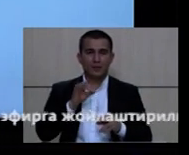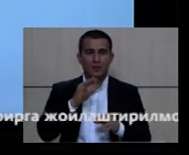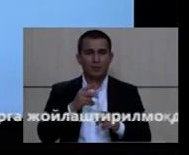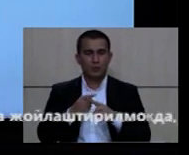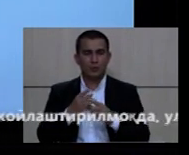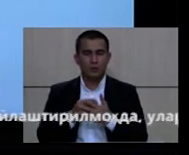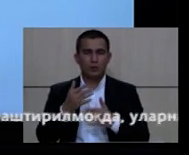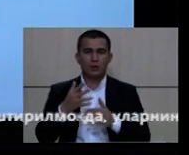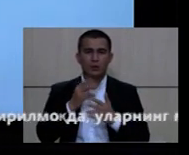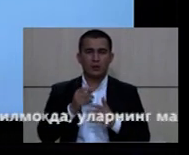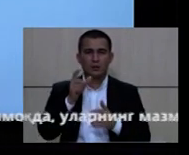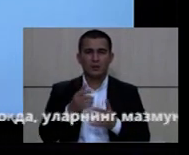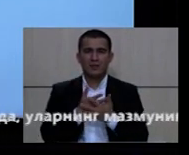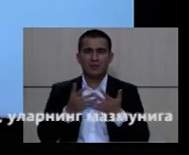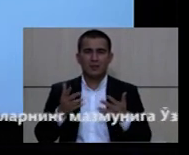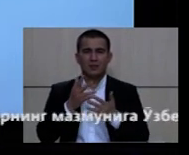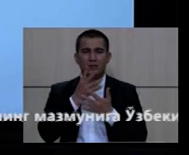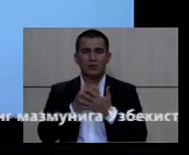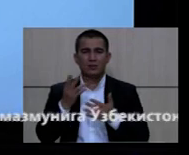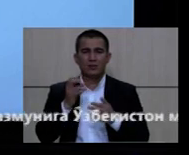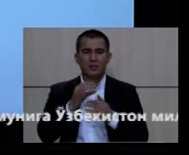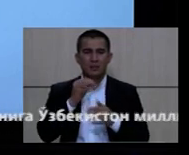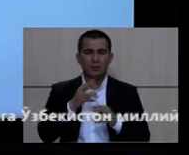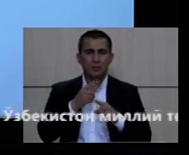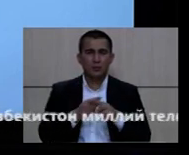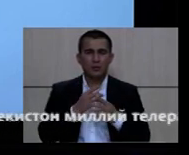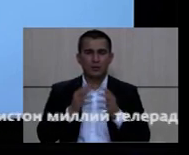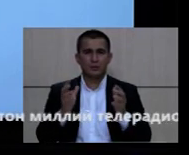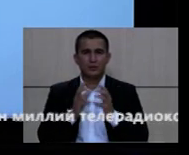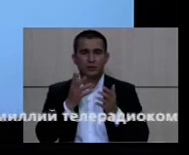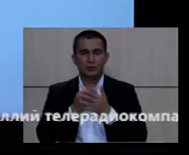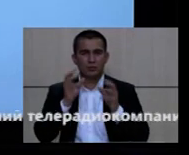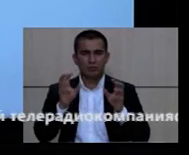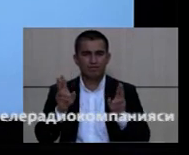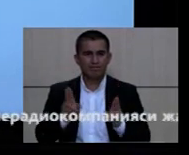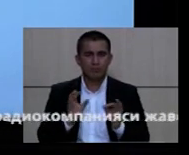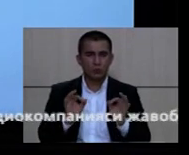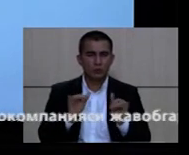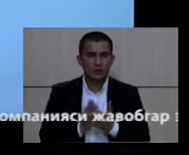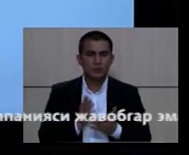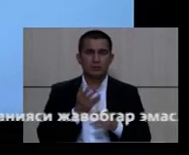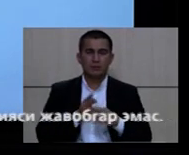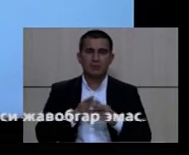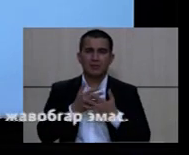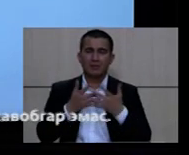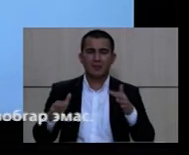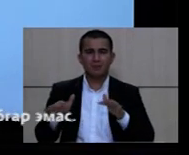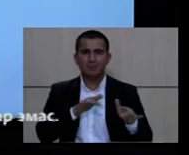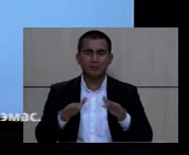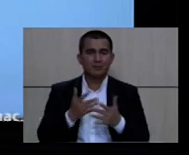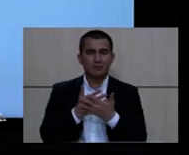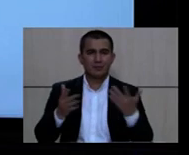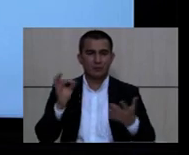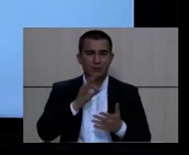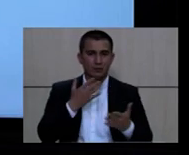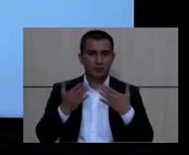kuch impulsi, jism impulsi, impulsning saqlanish qonuni hamda reaktiv harakatga doir ma'lumotlarga ega